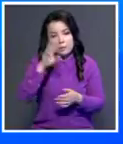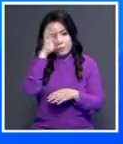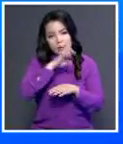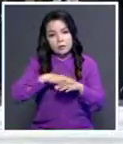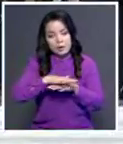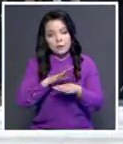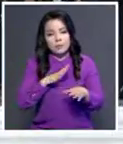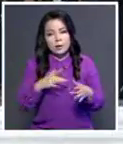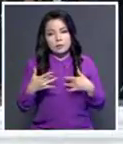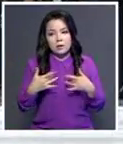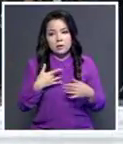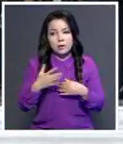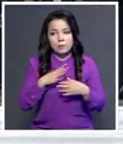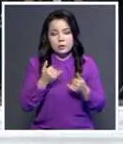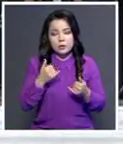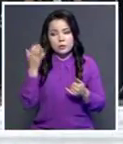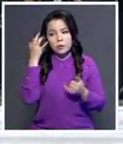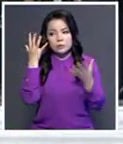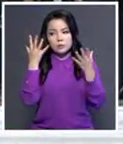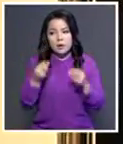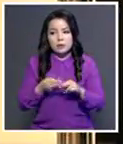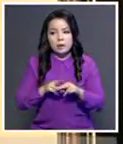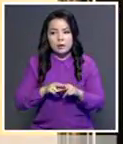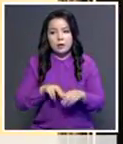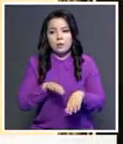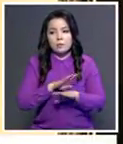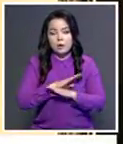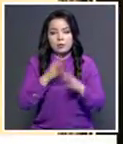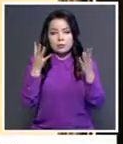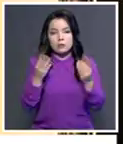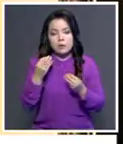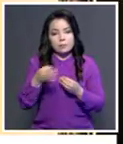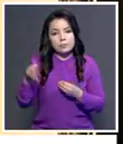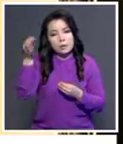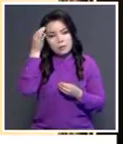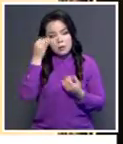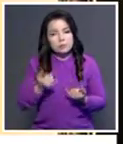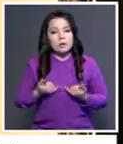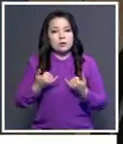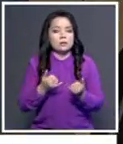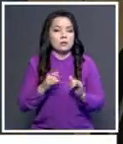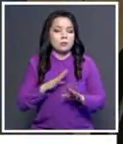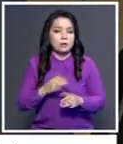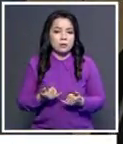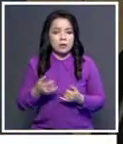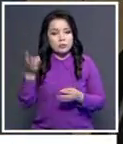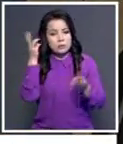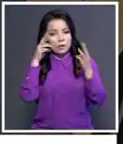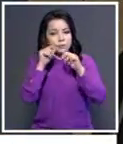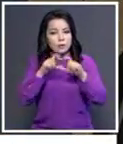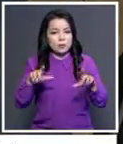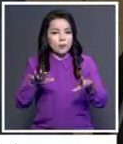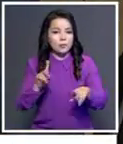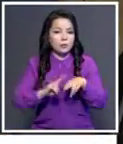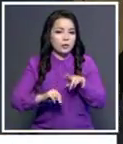өнер мұражайында өткен қаралы жиынға марқұмның туған туыстары мен әріптестері келіп, елеулі естеліктер айтты. Еліміздегі дизайн мектебінің